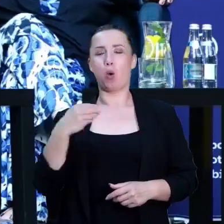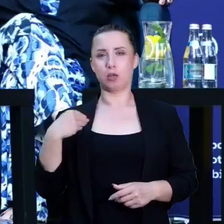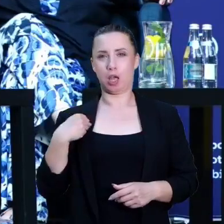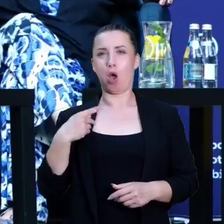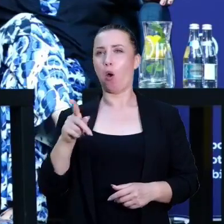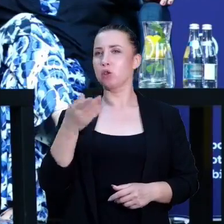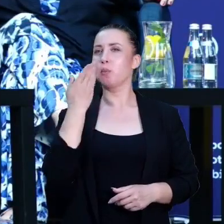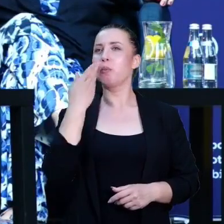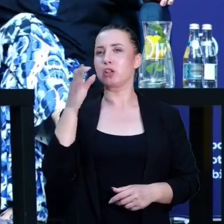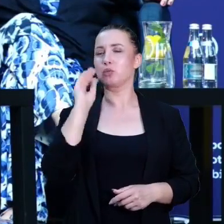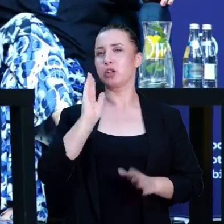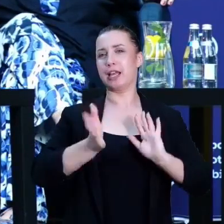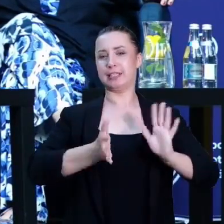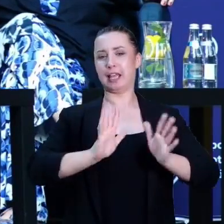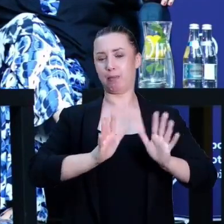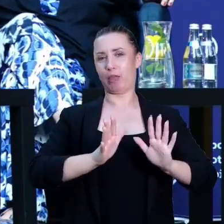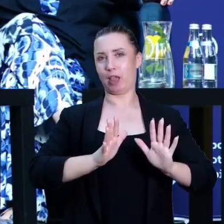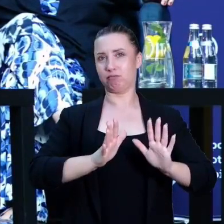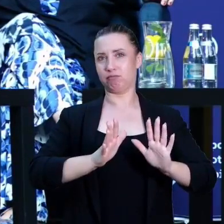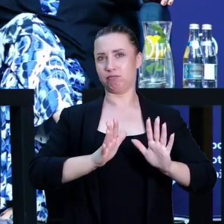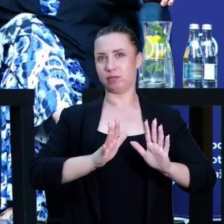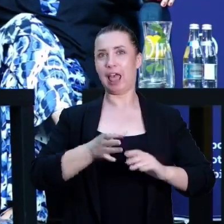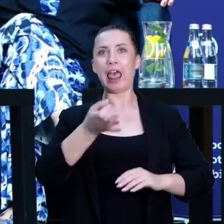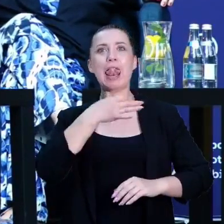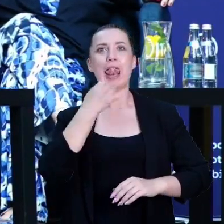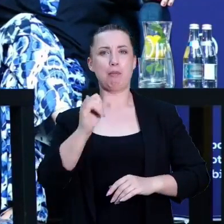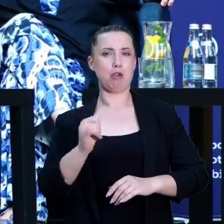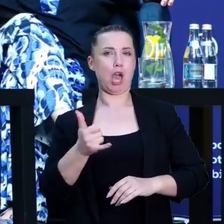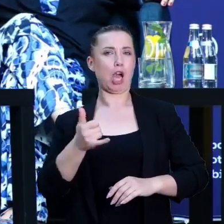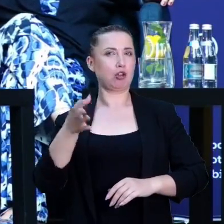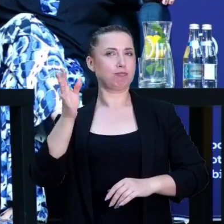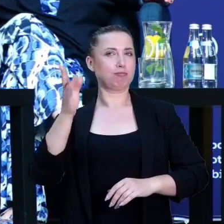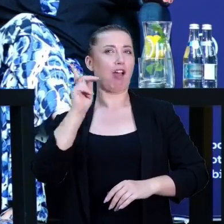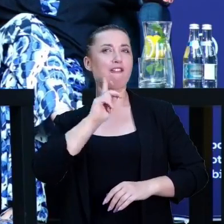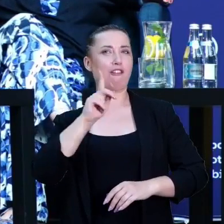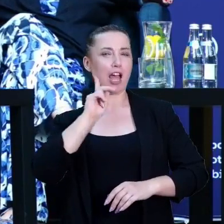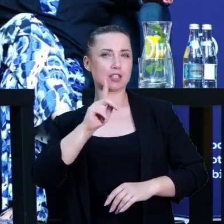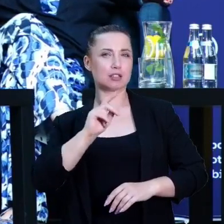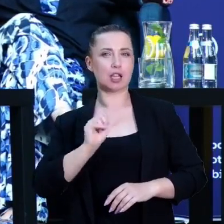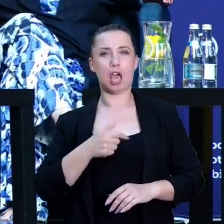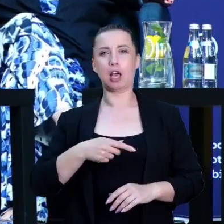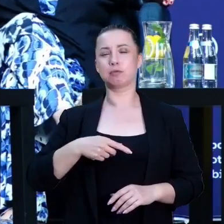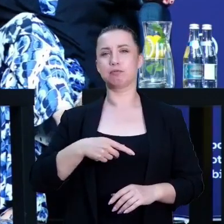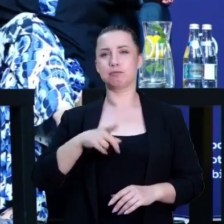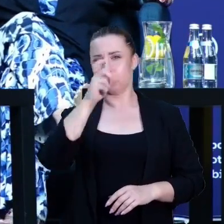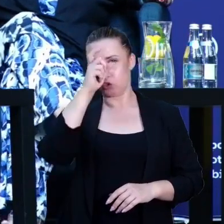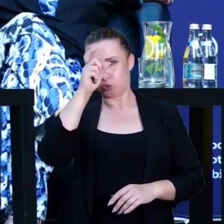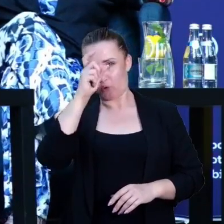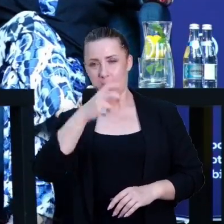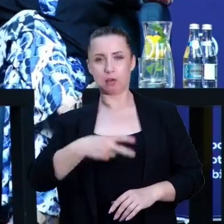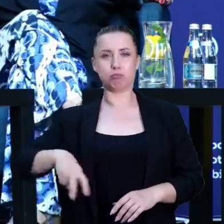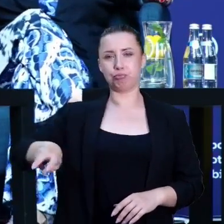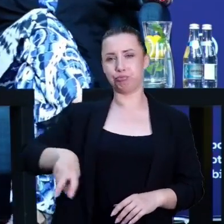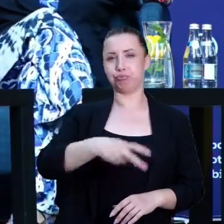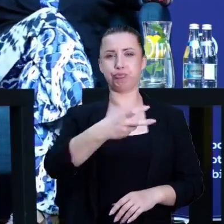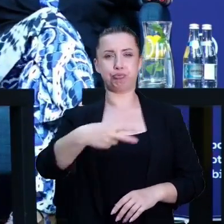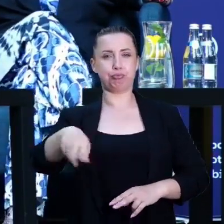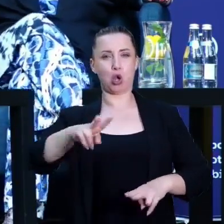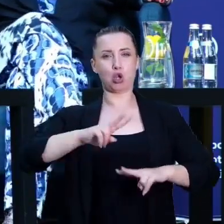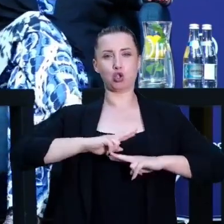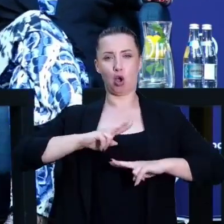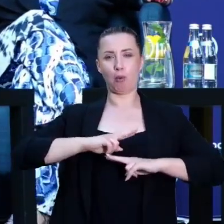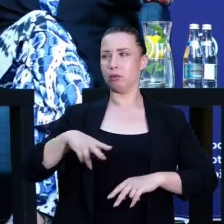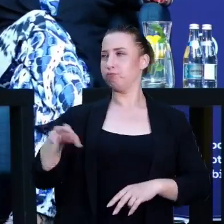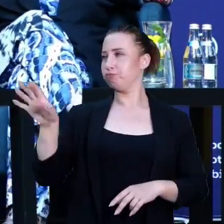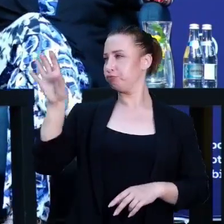zadbane panowie im towarzyszący. Jak się człowiek tak przejdzie po Monciaku, prawda, i